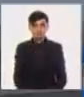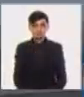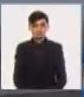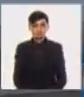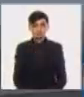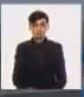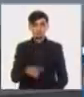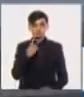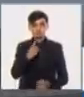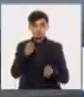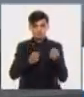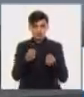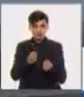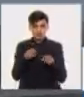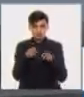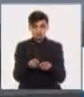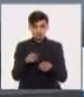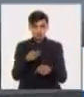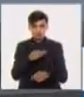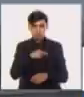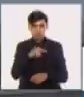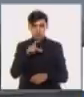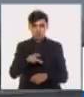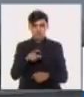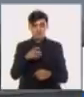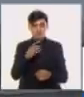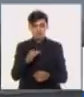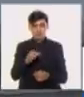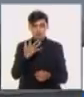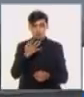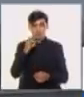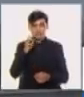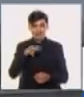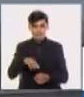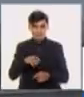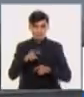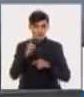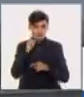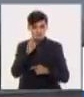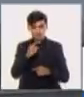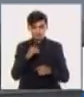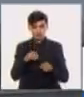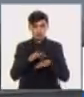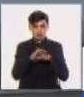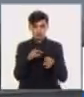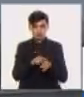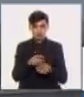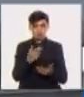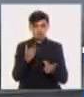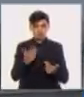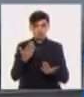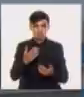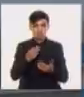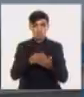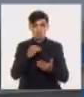В одной машине с этим трупом сидят в обнимку и 500 километров пилят туда. Они приезжают вообще никакие. Я бы ни